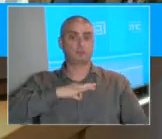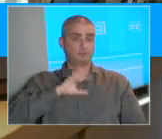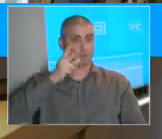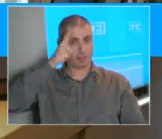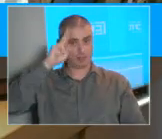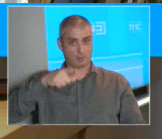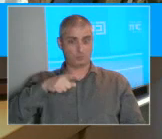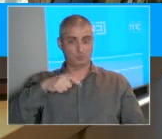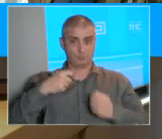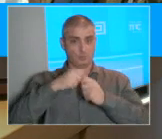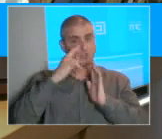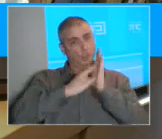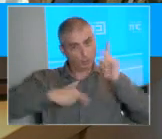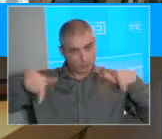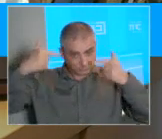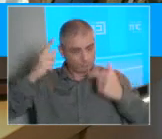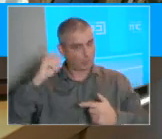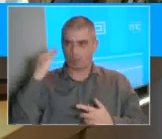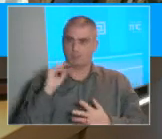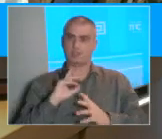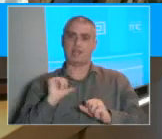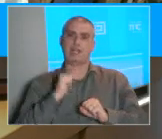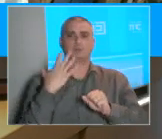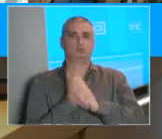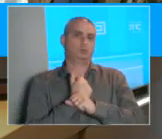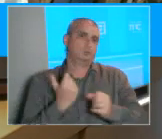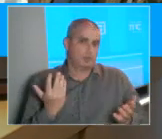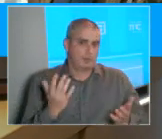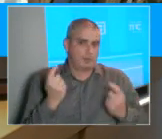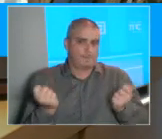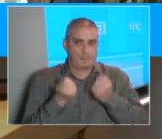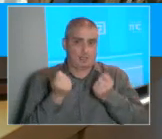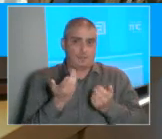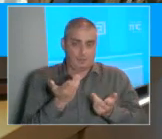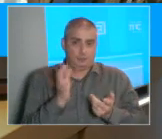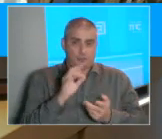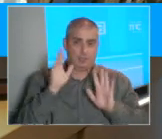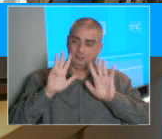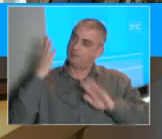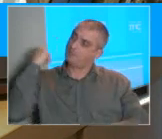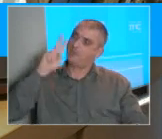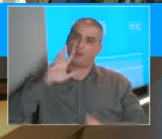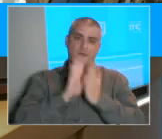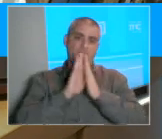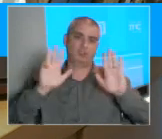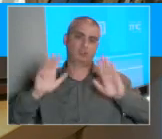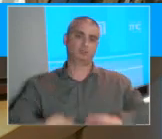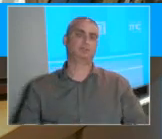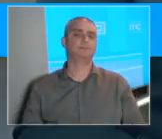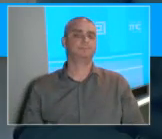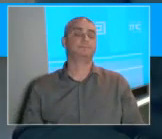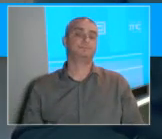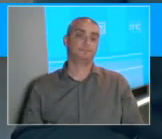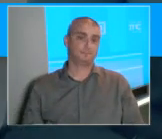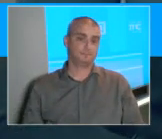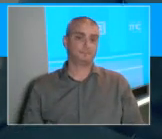של הליכוד, בעניין חוק המצלמות, אולי לא הייתה מן המוצלחות ביותר בקמפיין של ספטמבר 2019.